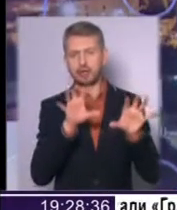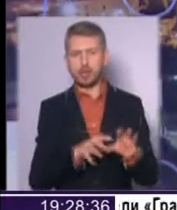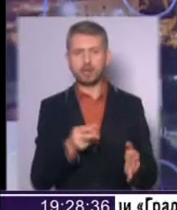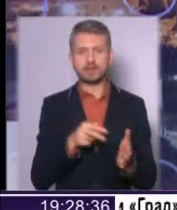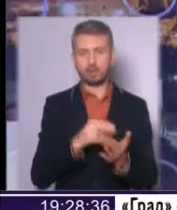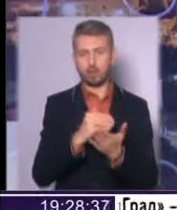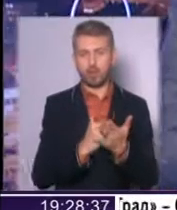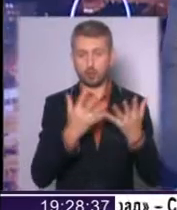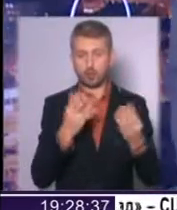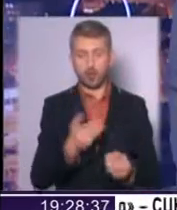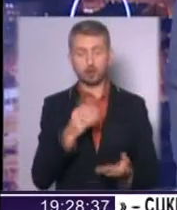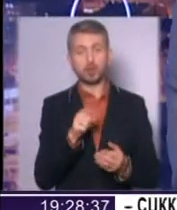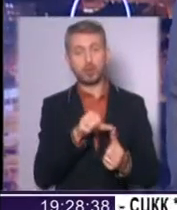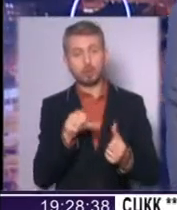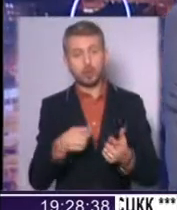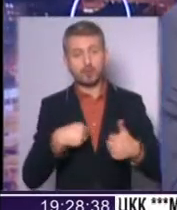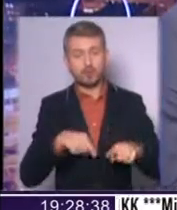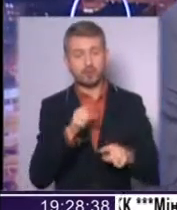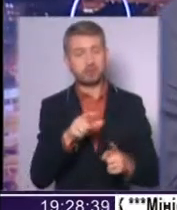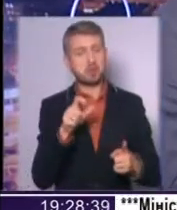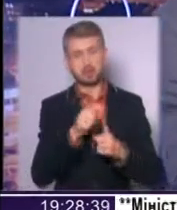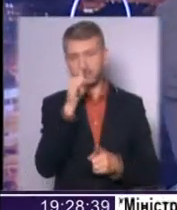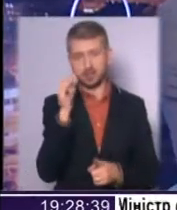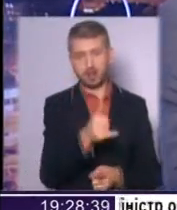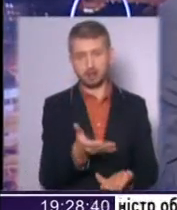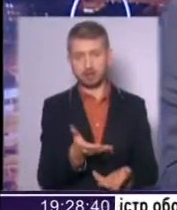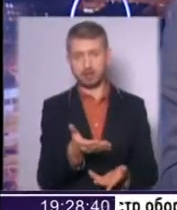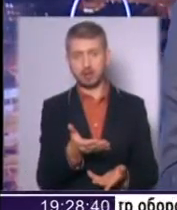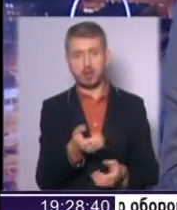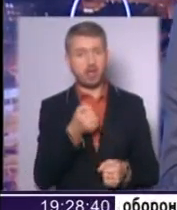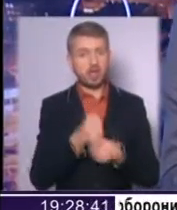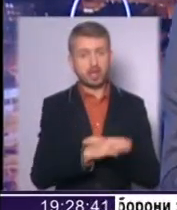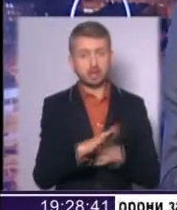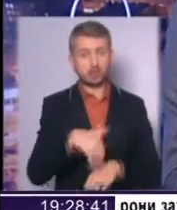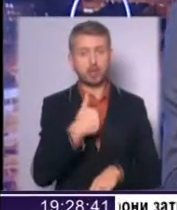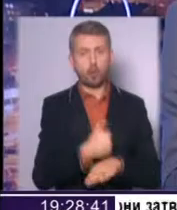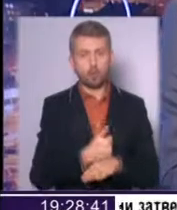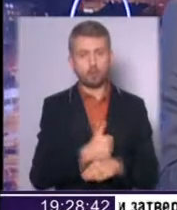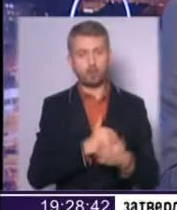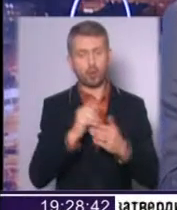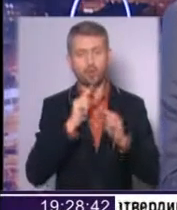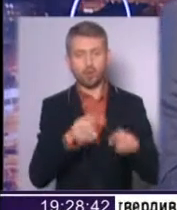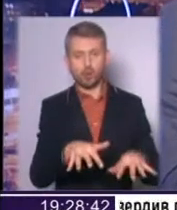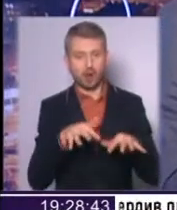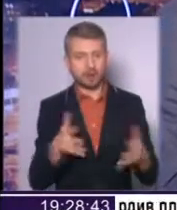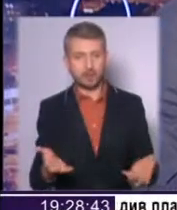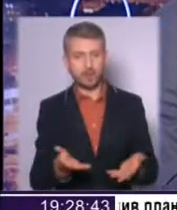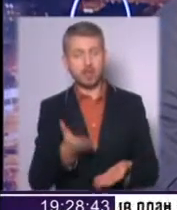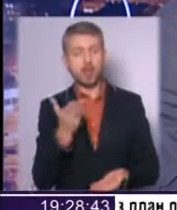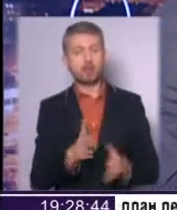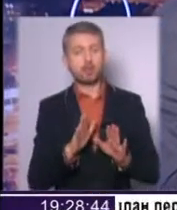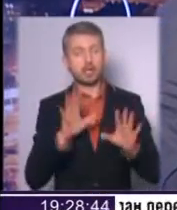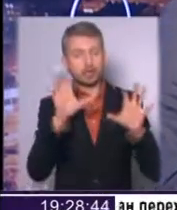фронту. В принципі, вони грають основну скрипку. Є менші там союзники, на новий випадку, ще «Самопоміч» і